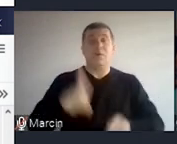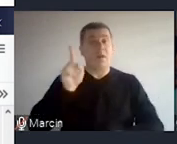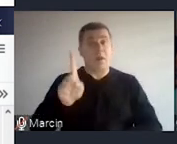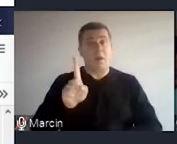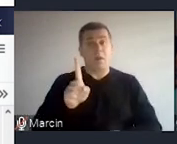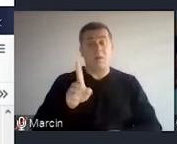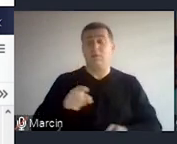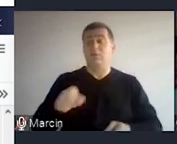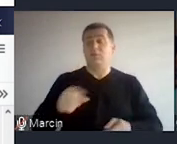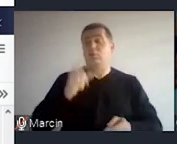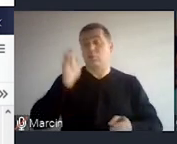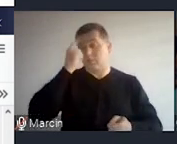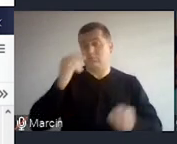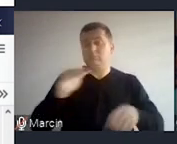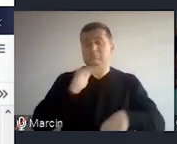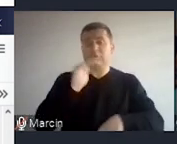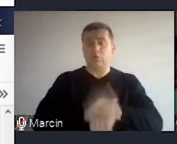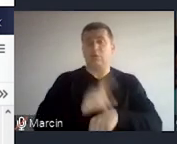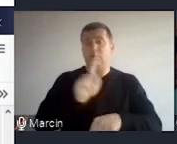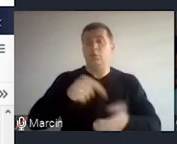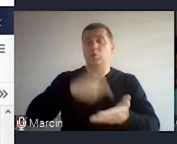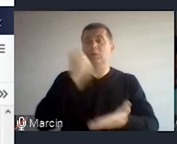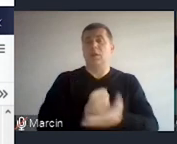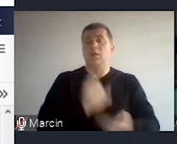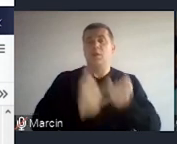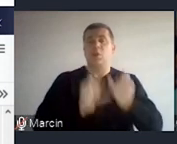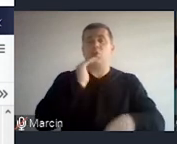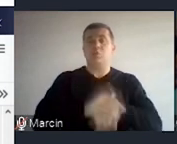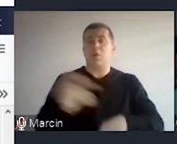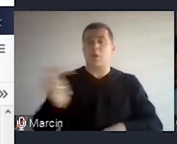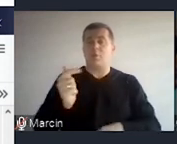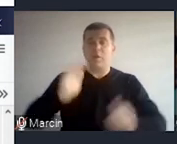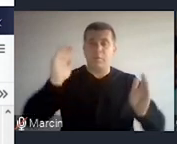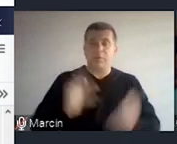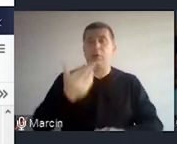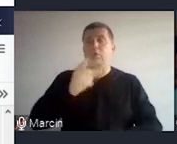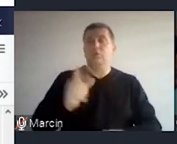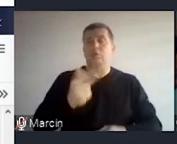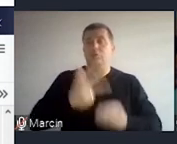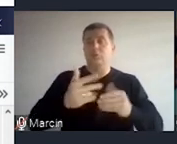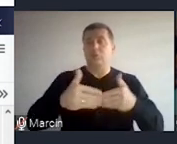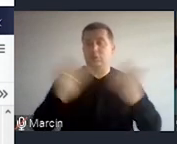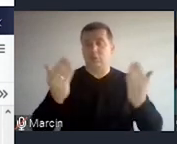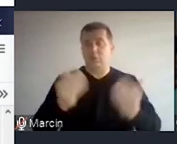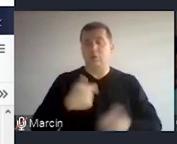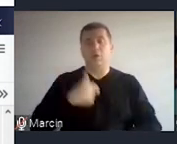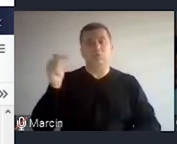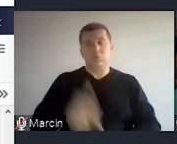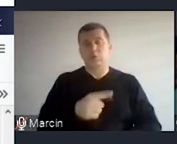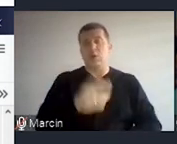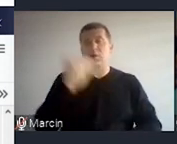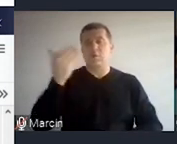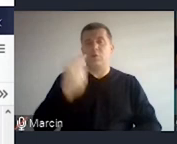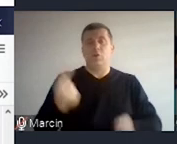w świetle ustawy. To oznacza, że jeśli umowa obowiązuje mniej niż 30 dni, muszę tego